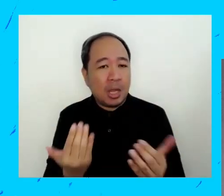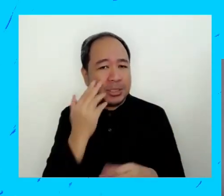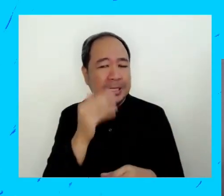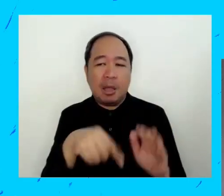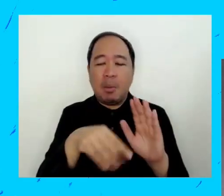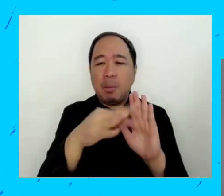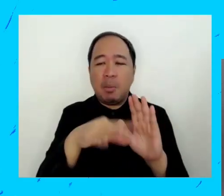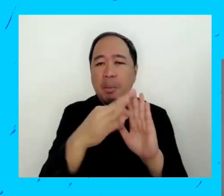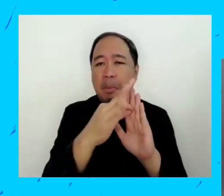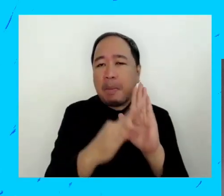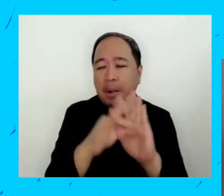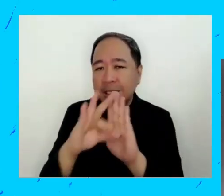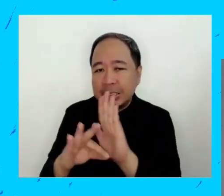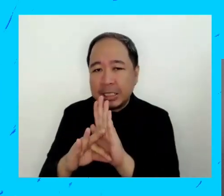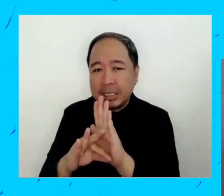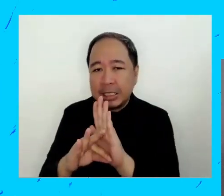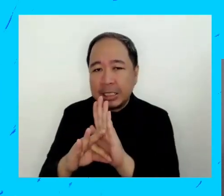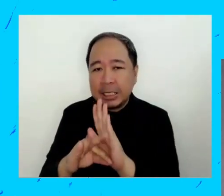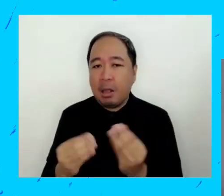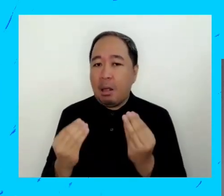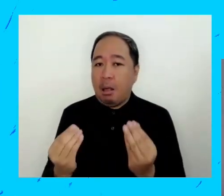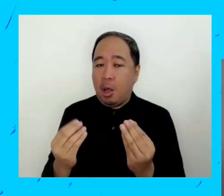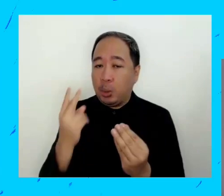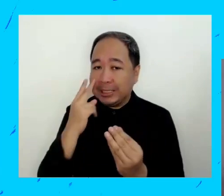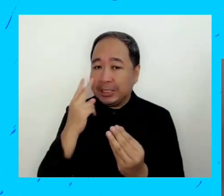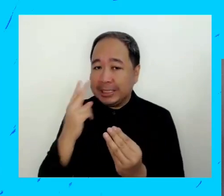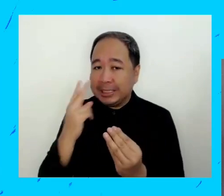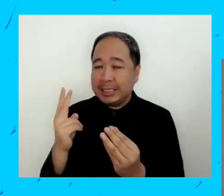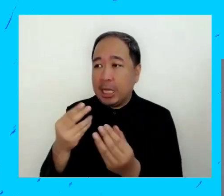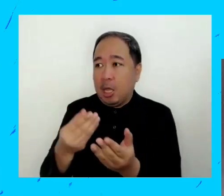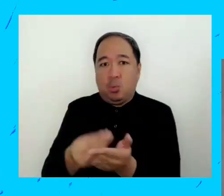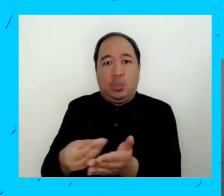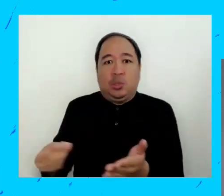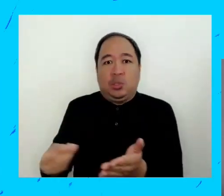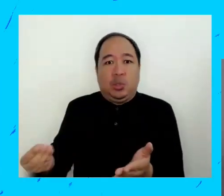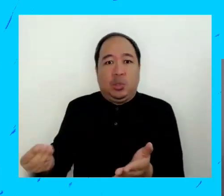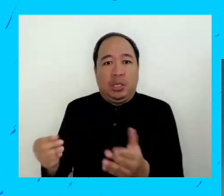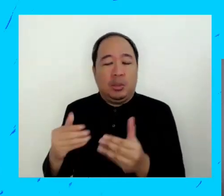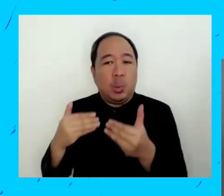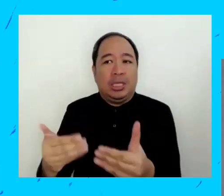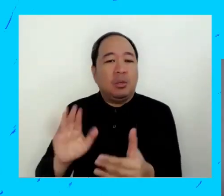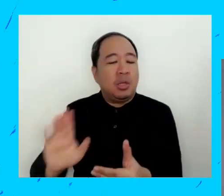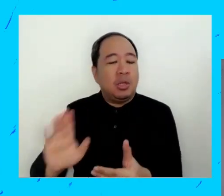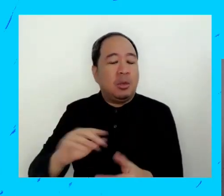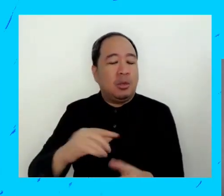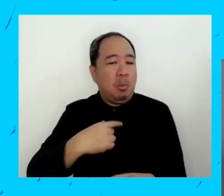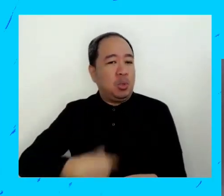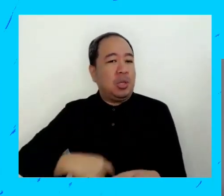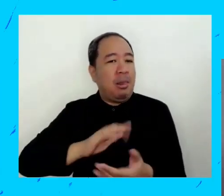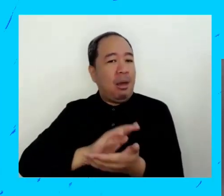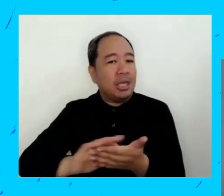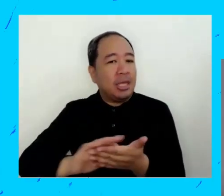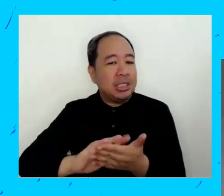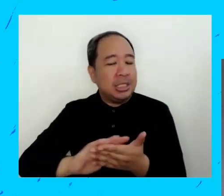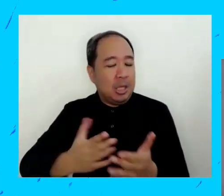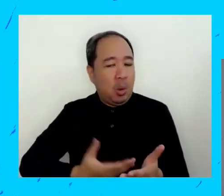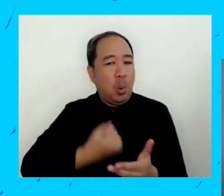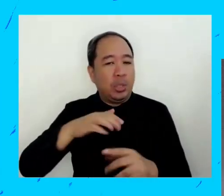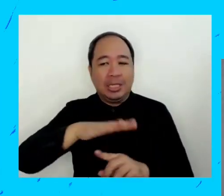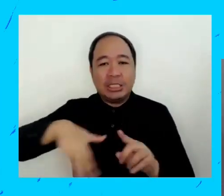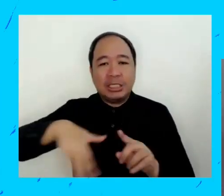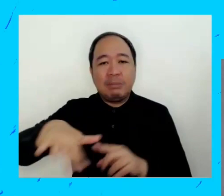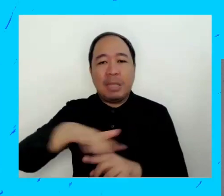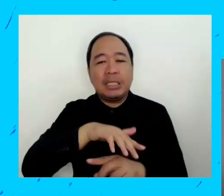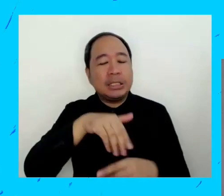en détention, ils demandent ils ont des besoins d'hygiène et ils demandent